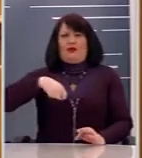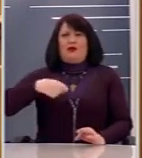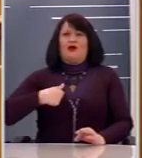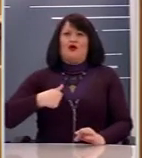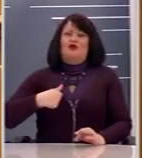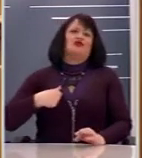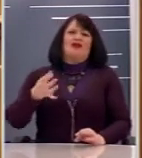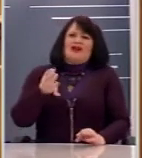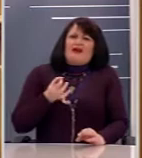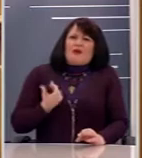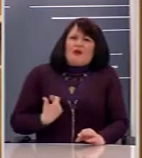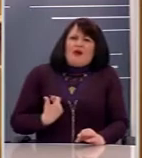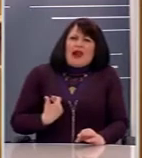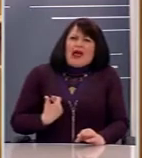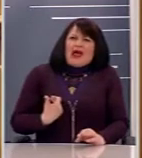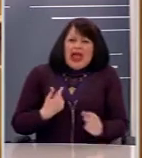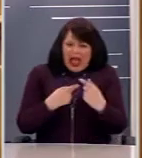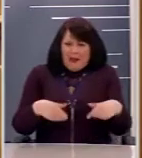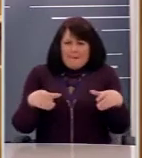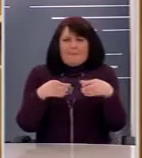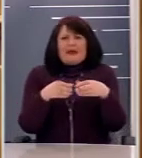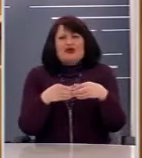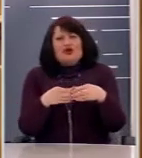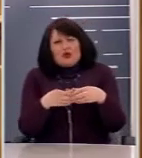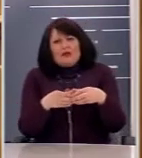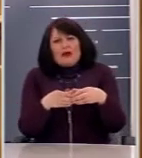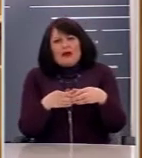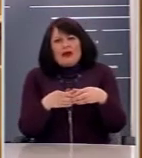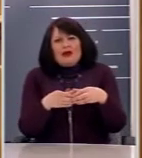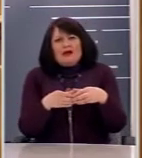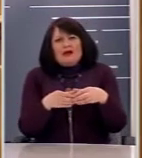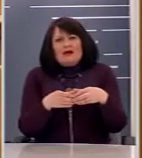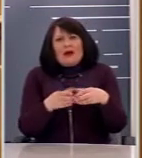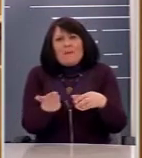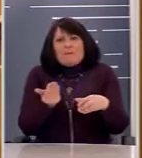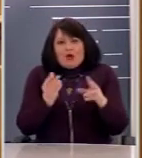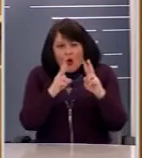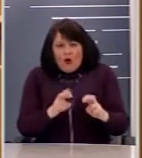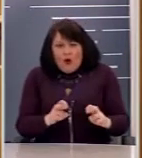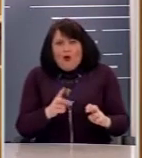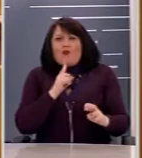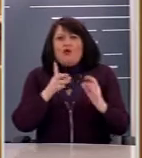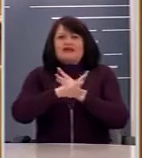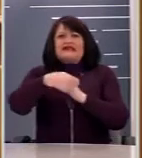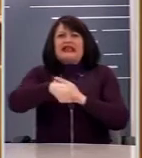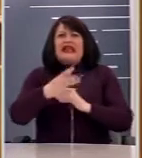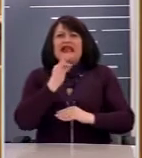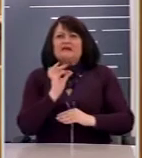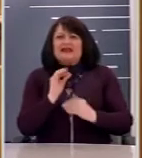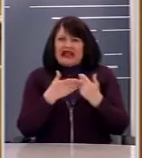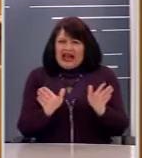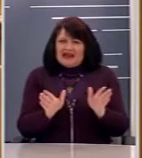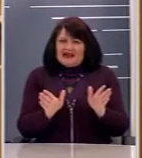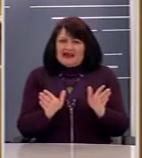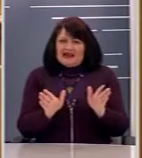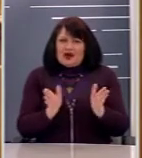να μιλεί για επιτροπή που ασκεί, που κάνει πράξεις προανάκρισης να είναι ανοιχτή. Κώδικας ποινικής